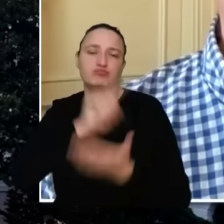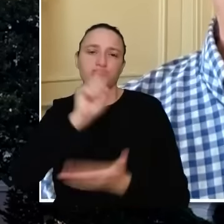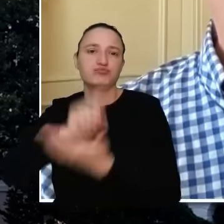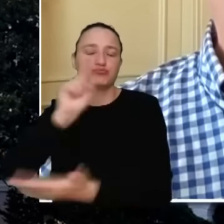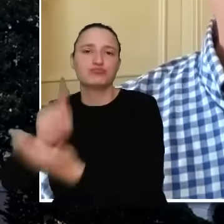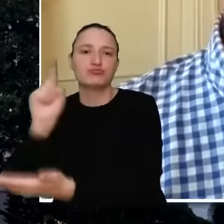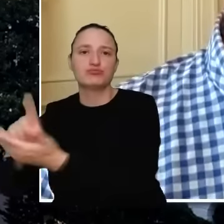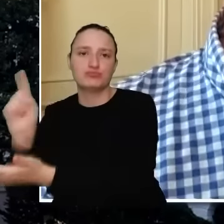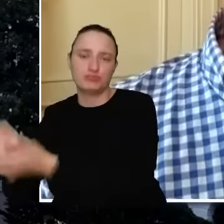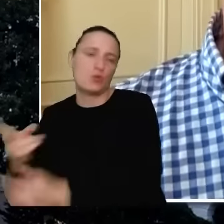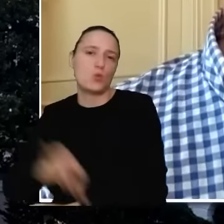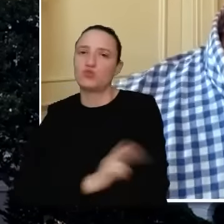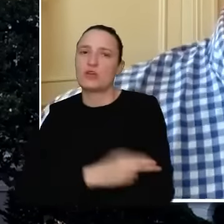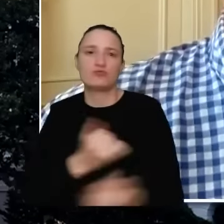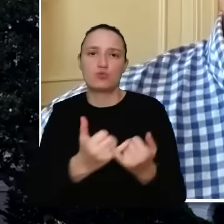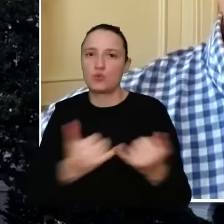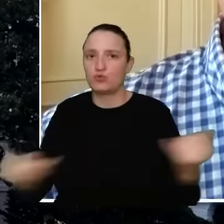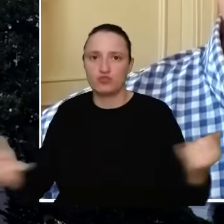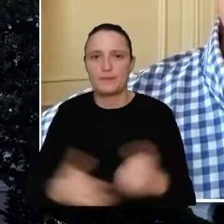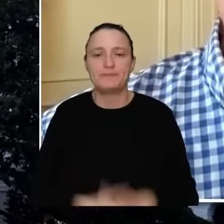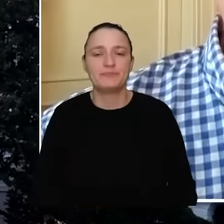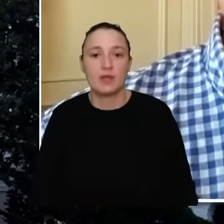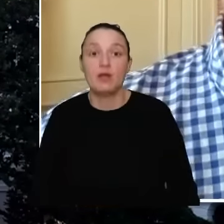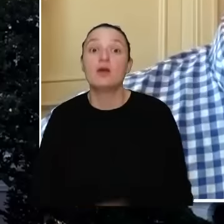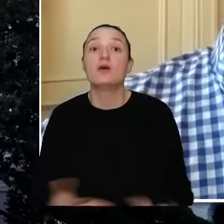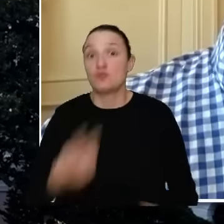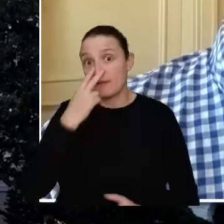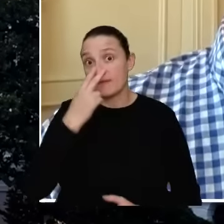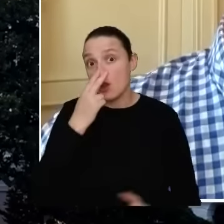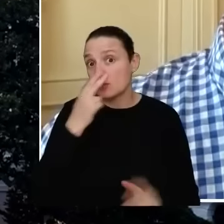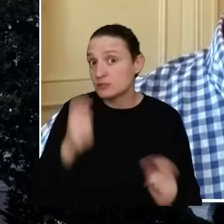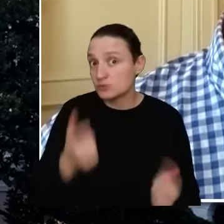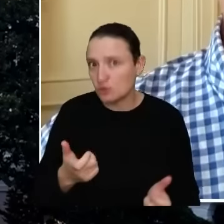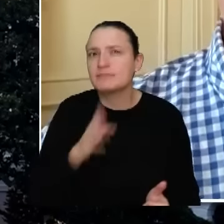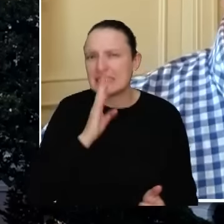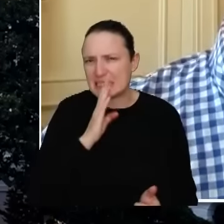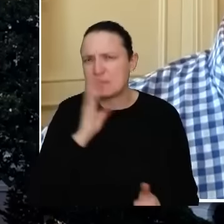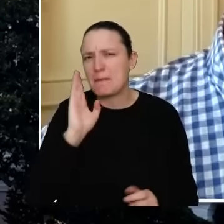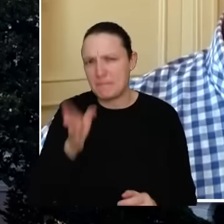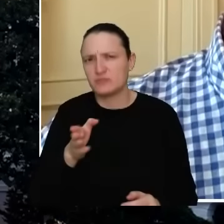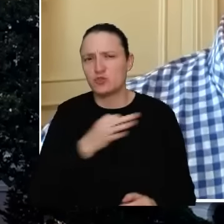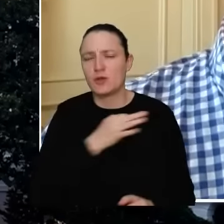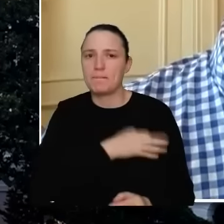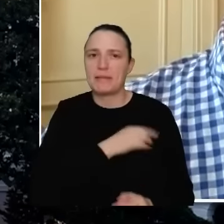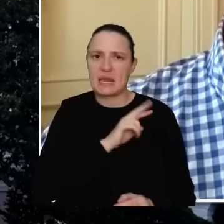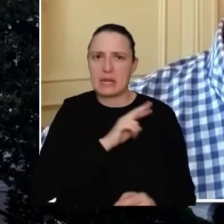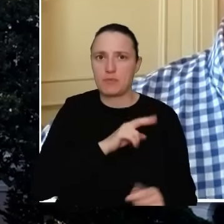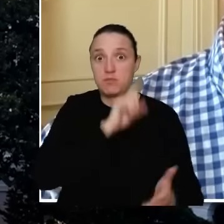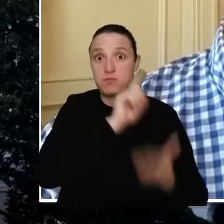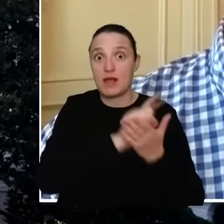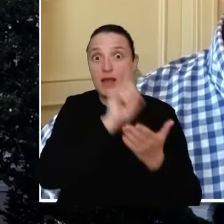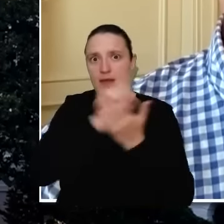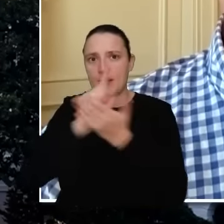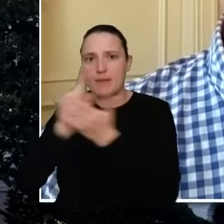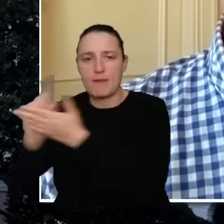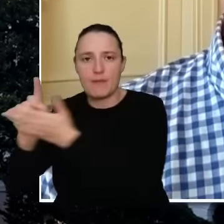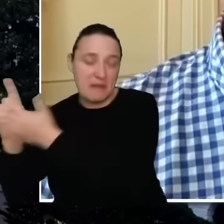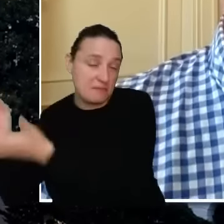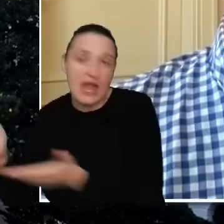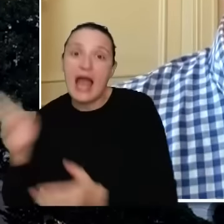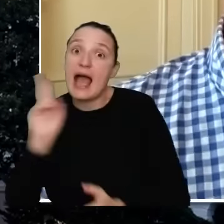różne urzędy. To po pierwsze. Więc wygląda na to, że z czymś takim będziemy mieli do czynienia, ale oczywiście pamiętajmy, że